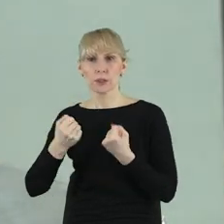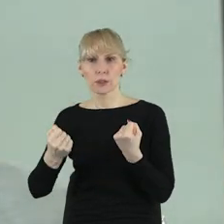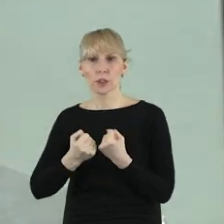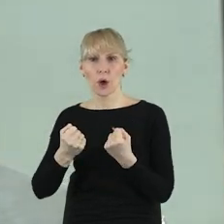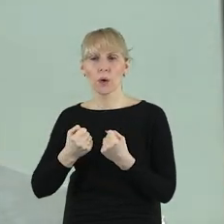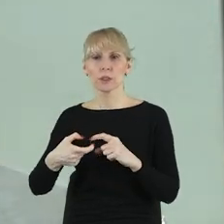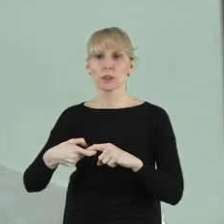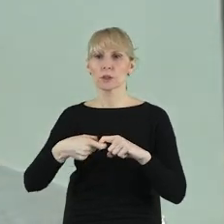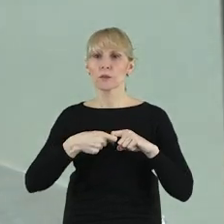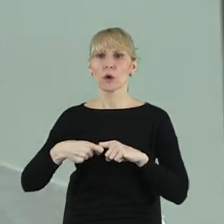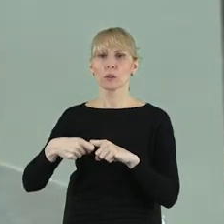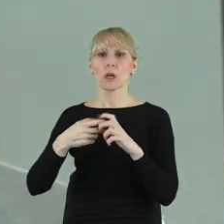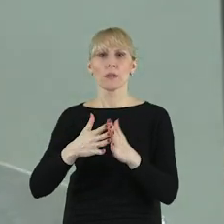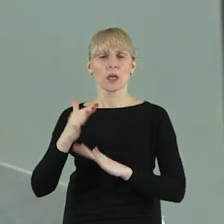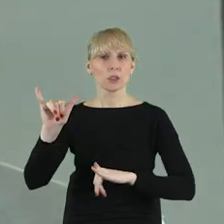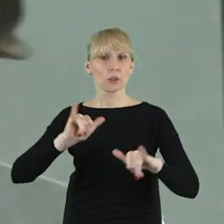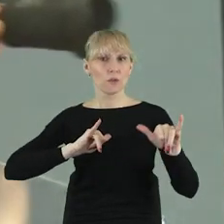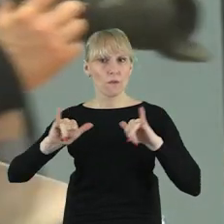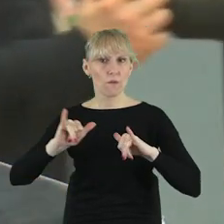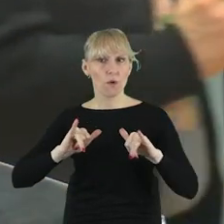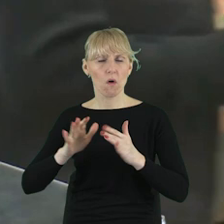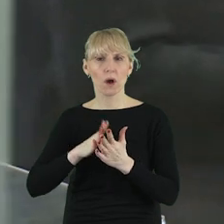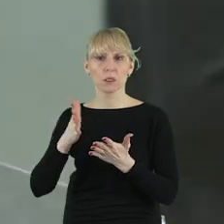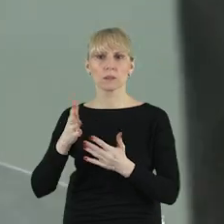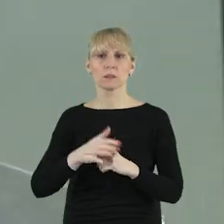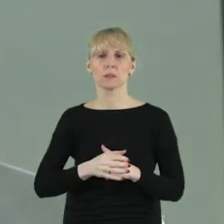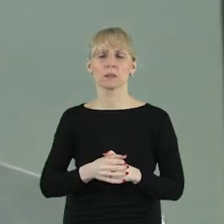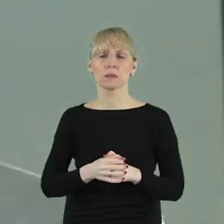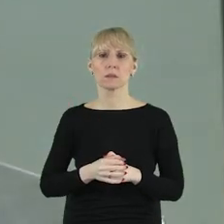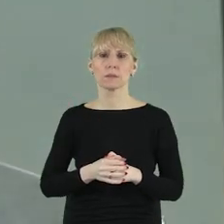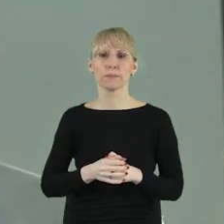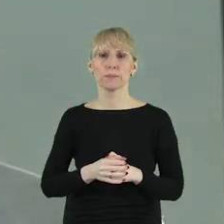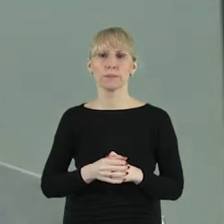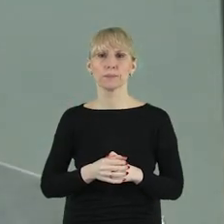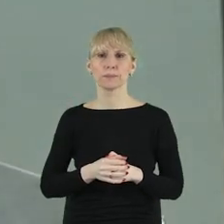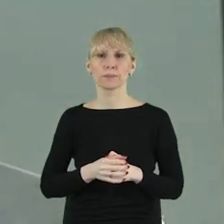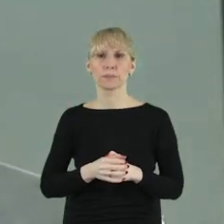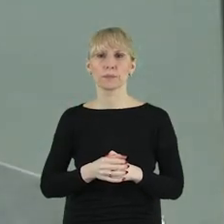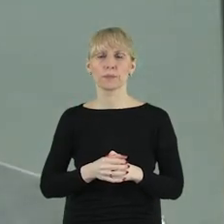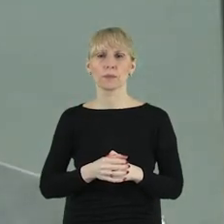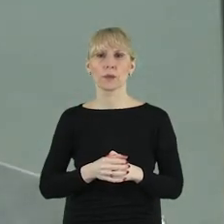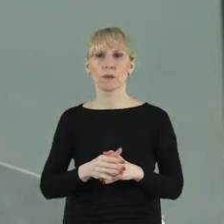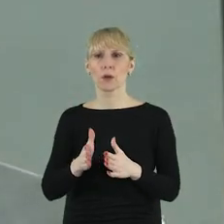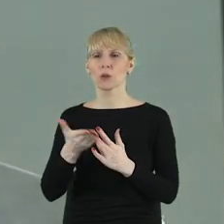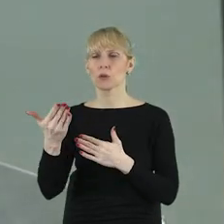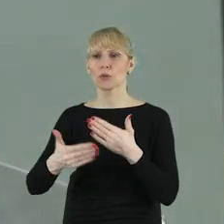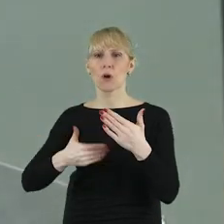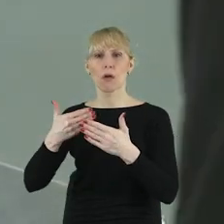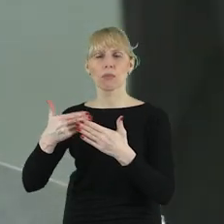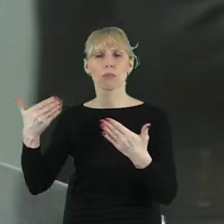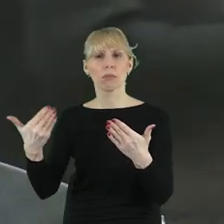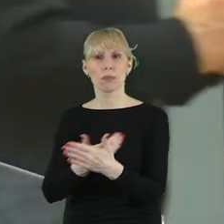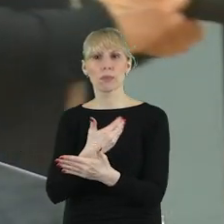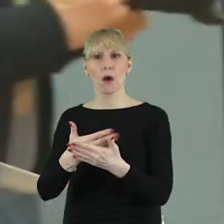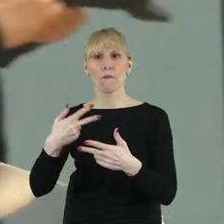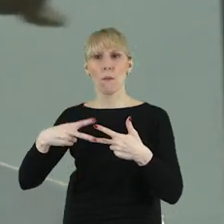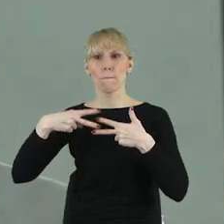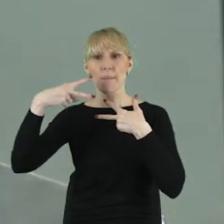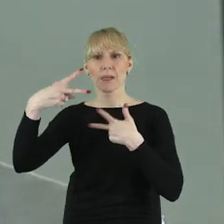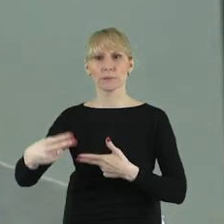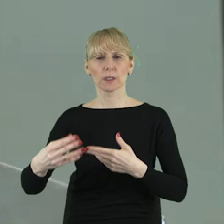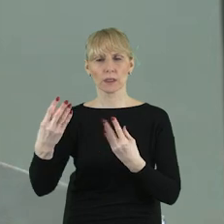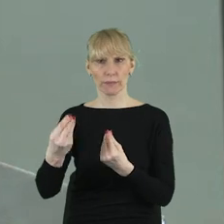związane z władzą pozyskały środki finansowe na nową perspektywę finansową. Przynajmniej taki jest